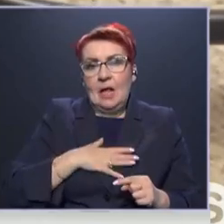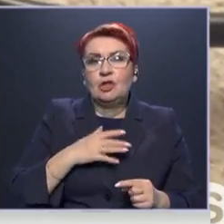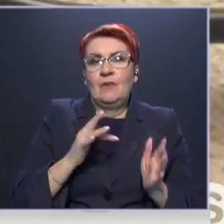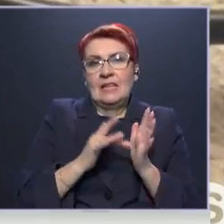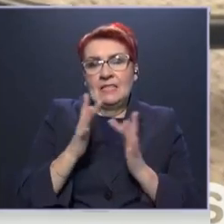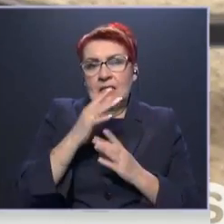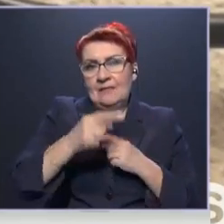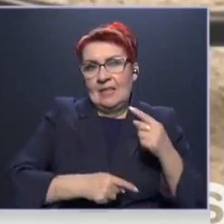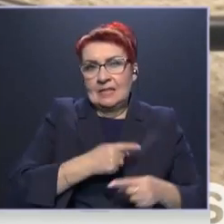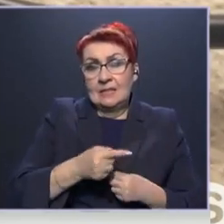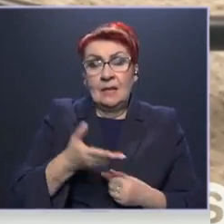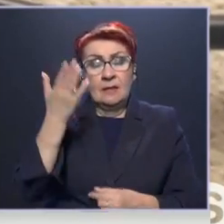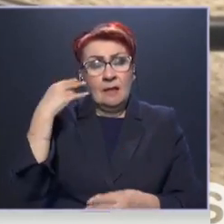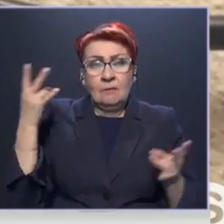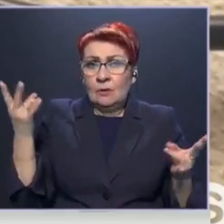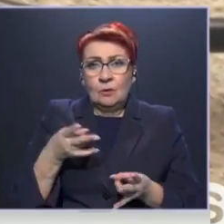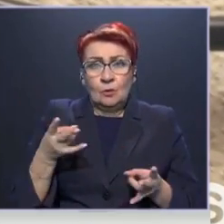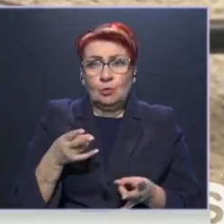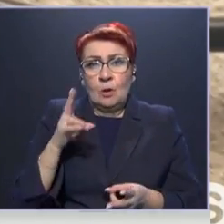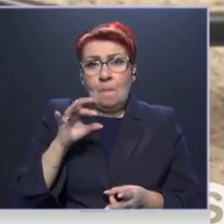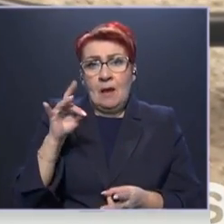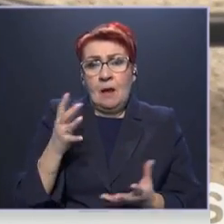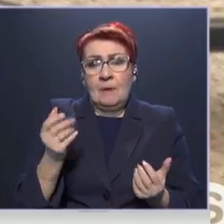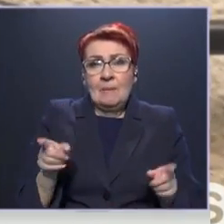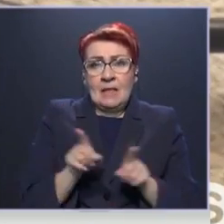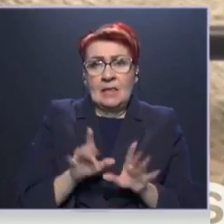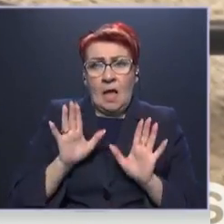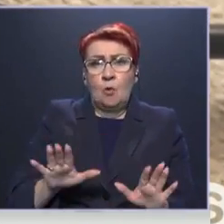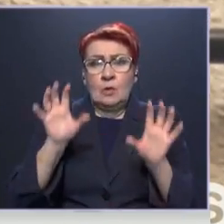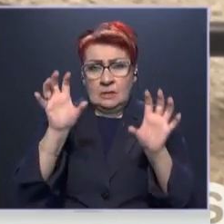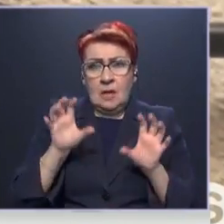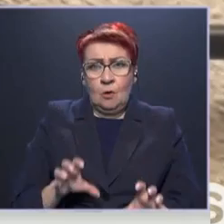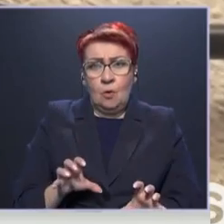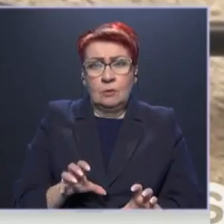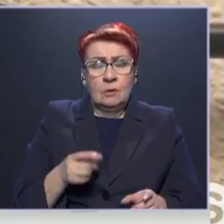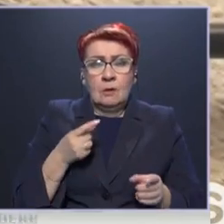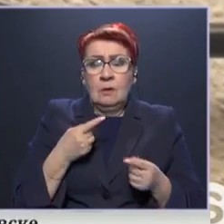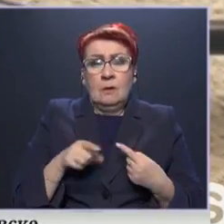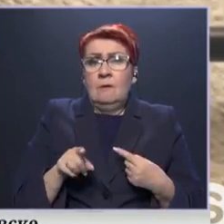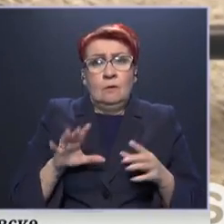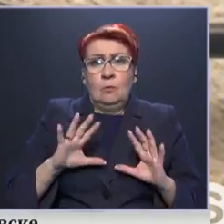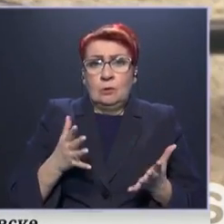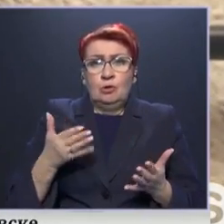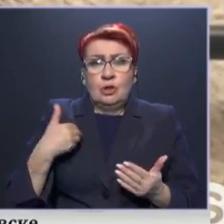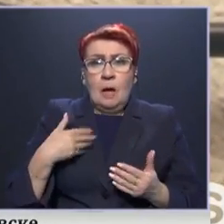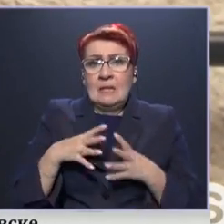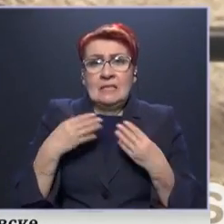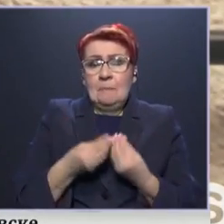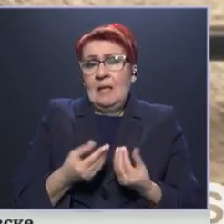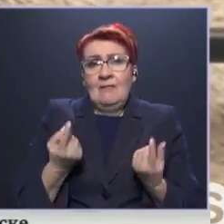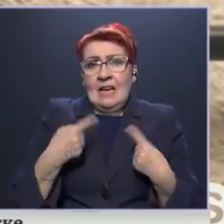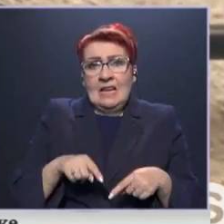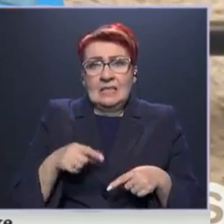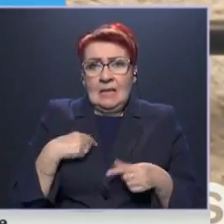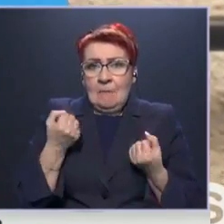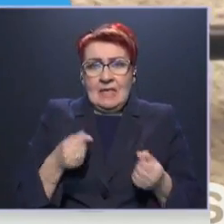что давно уже было пора принимать такой закон, иначе нам не удастся выйти из семейного кризиса в